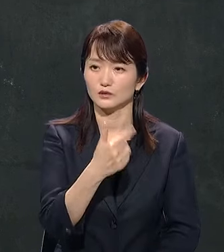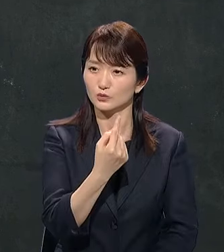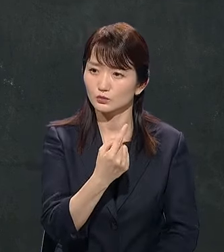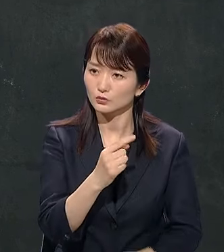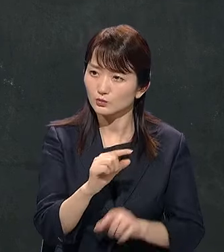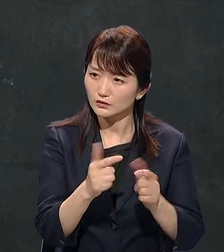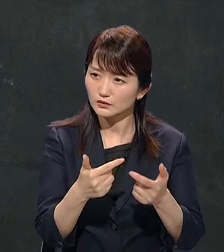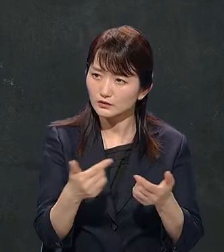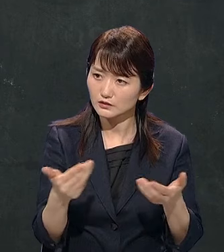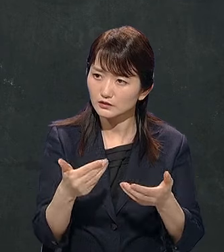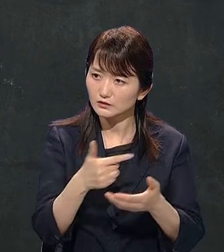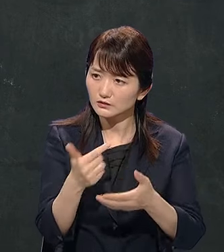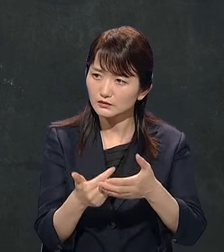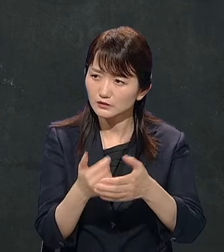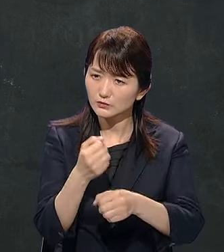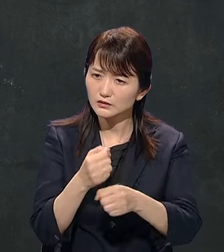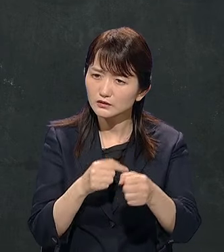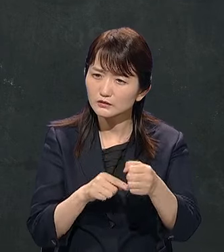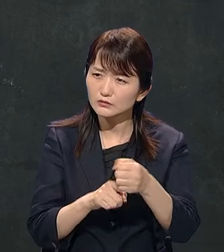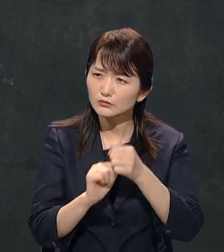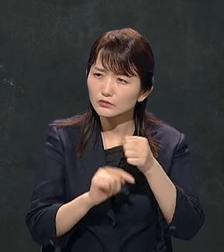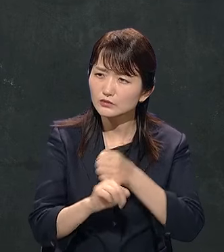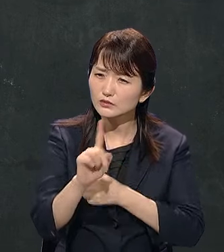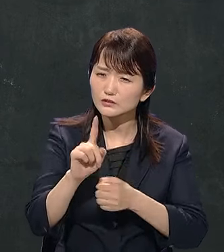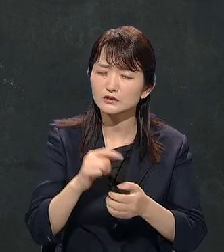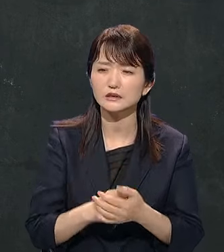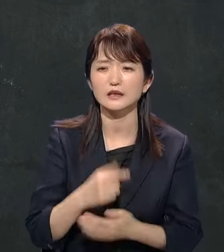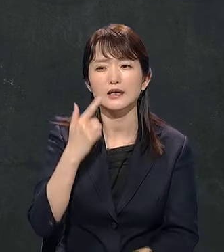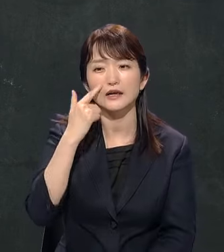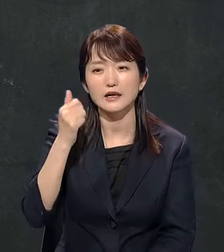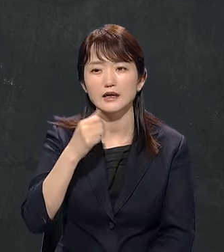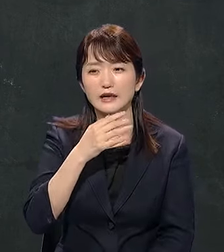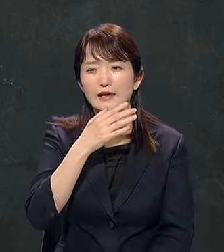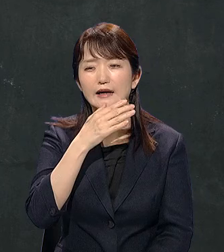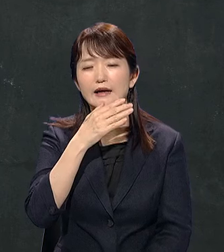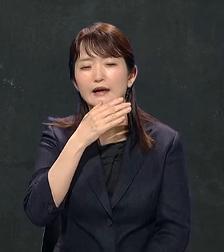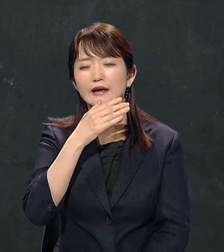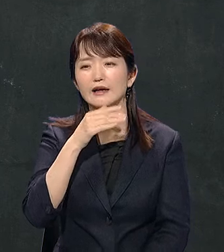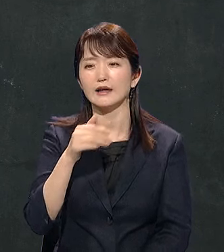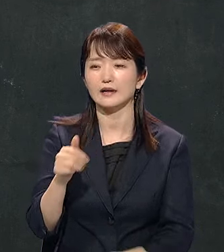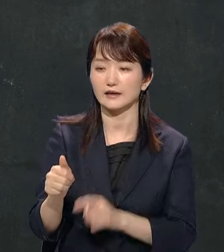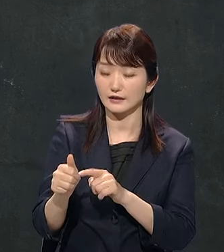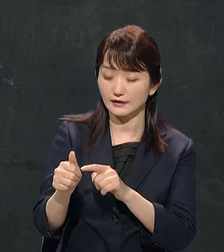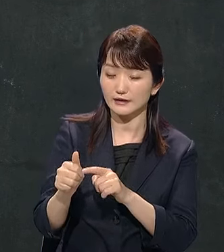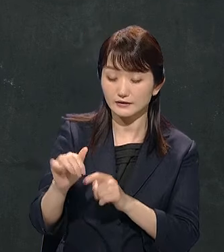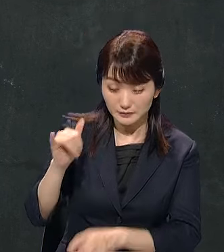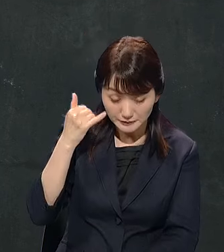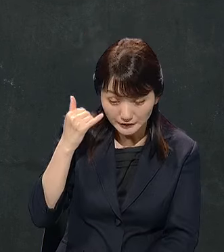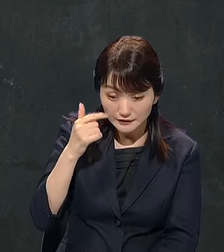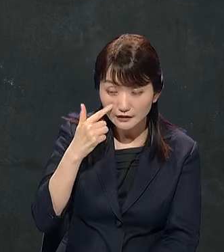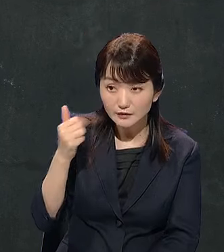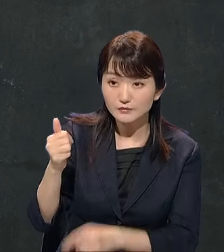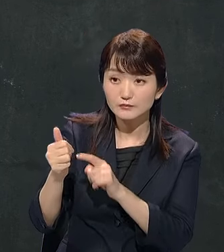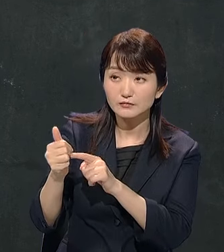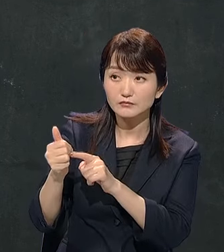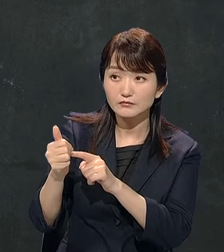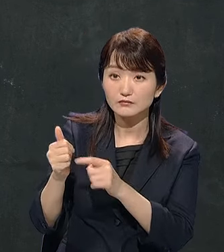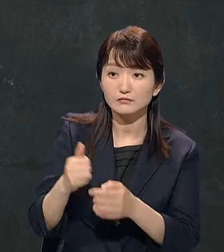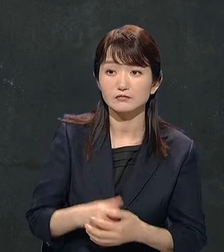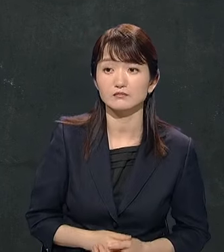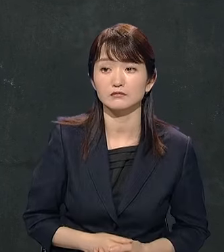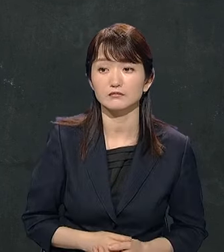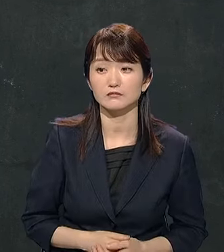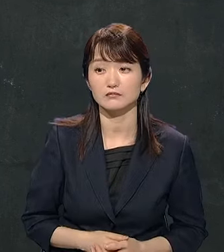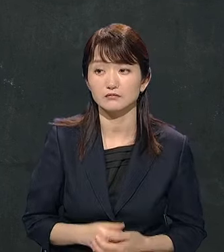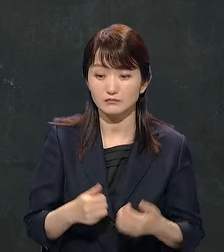아닌데 일을 크게 만들지 말라는 건 무슨 말씀이세요? 아버님입니다. 지금 전화 받으신 분이 노 아버님이시라고요? 네.